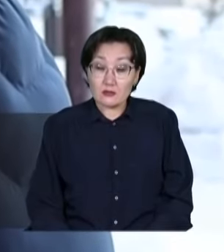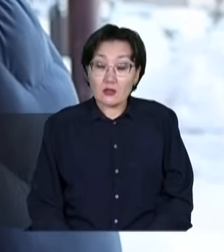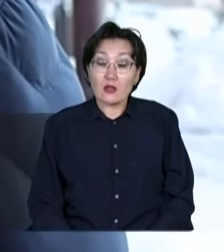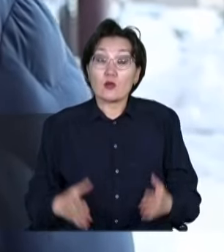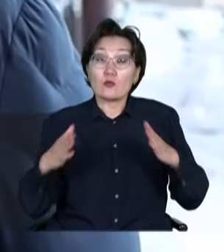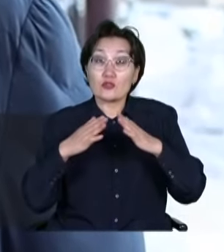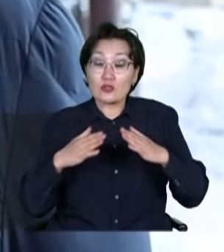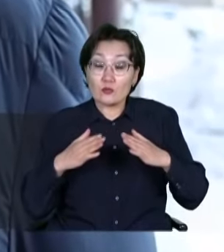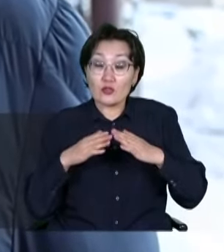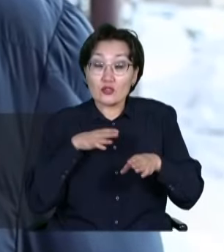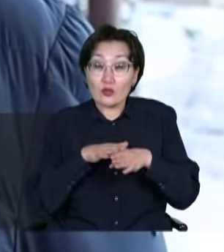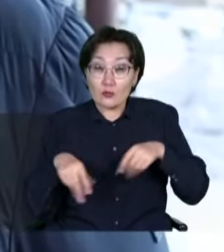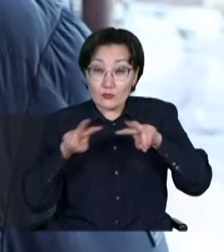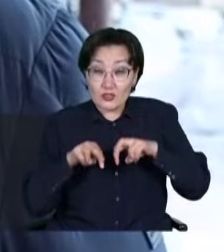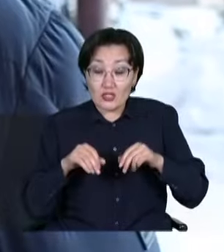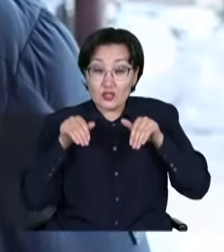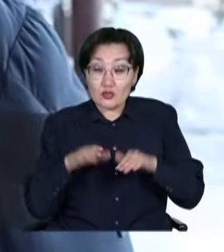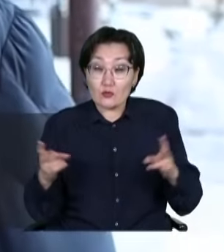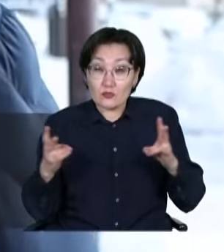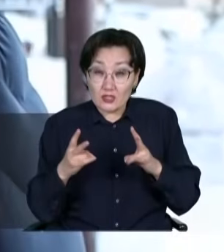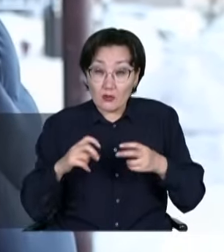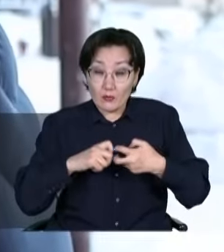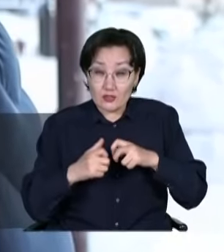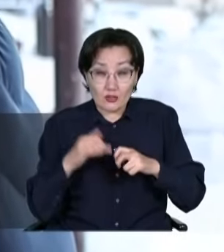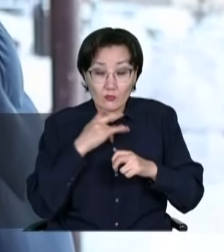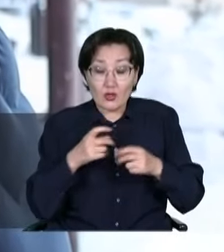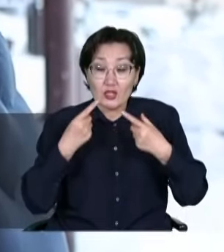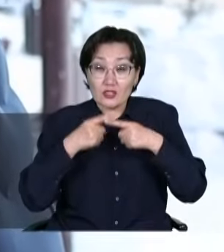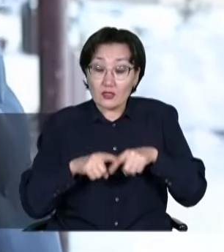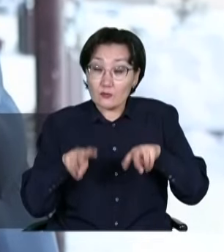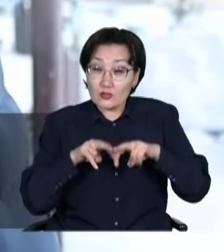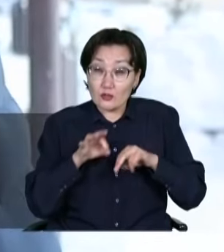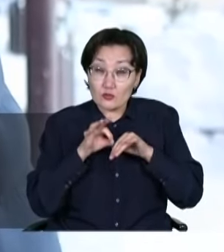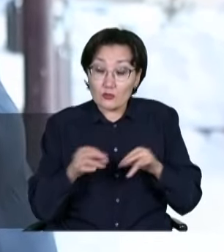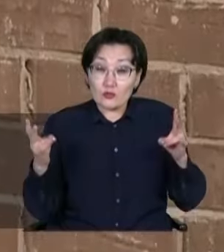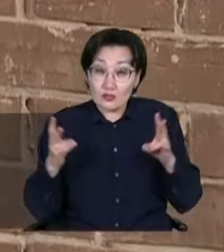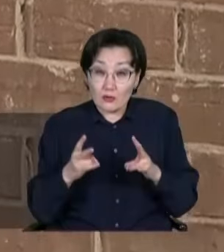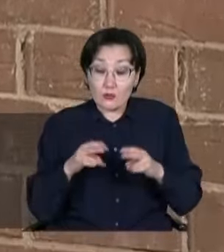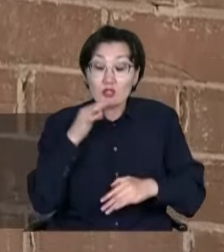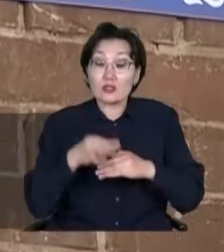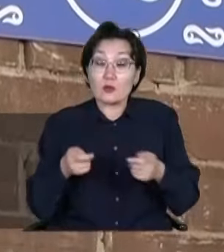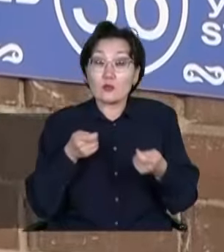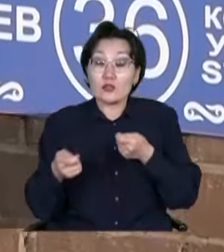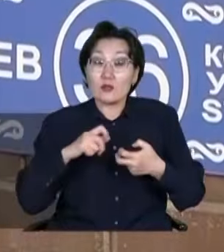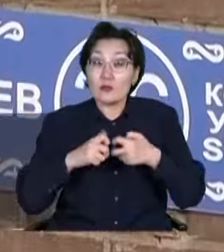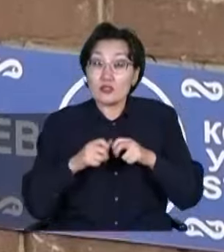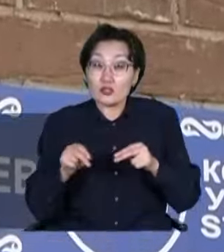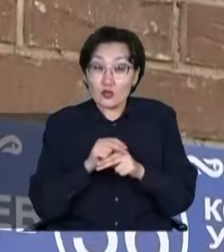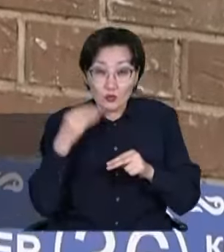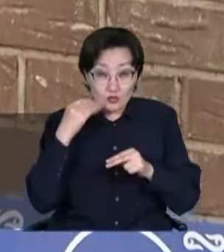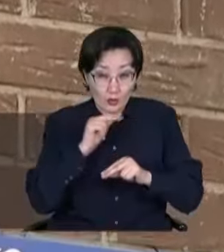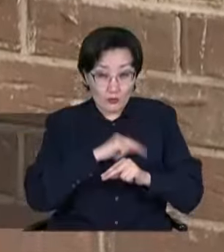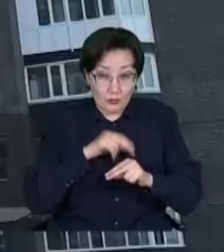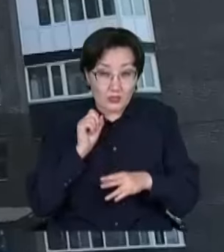Үйді түгел қарап шықтым. Шешілуі тиіс мәселе көп. Техникалық тексеріс жасалғаны жөн болған. Жауаптыларға олқылықты реттеп сапалы жұмыс